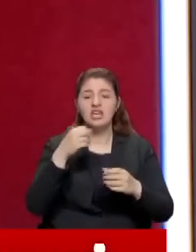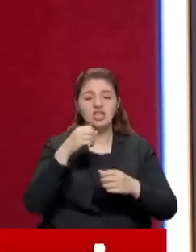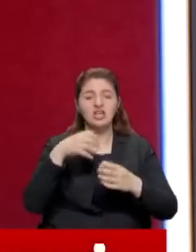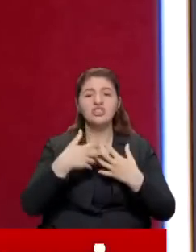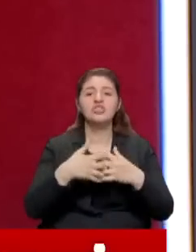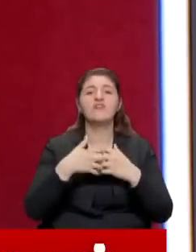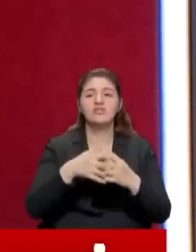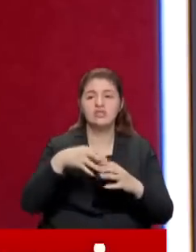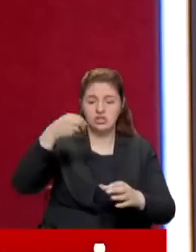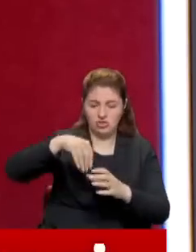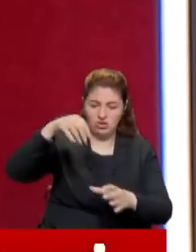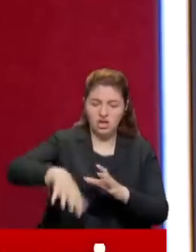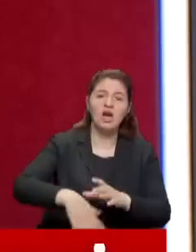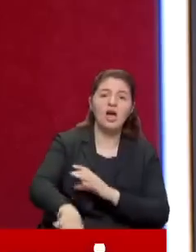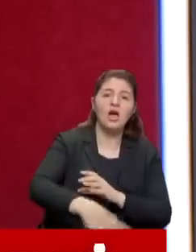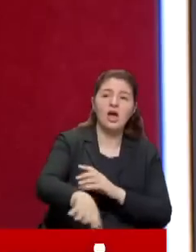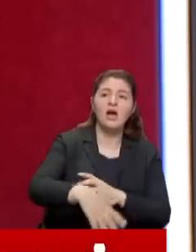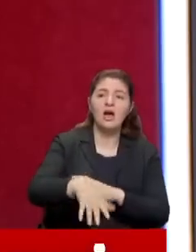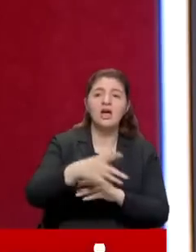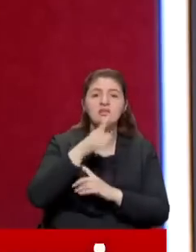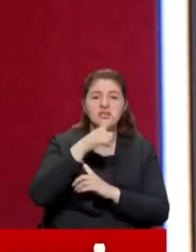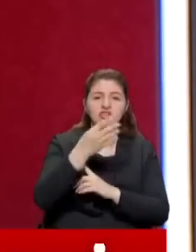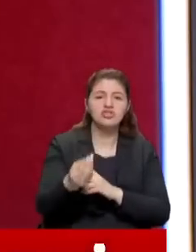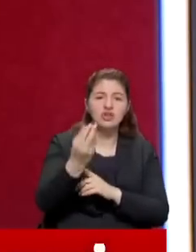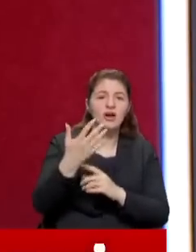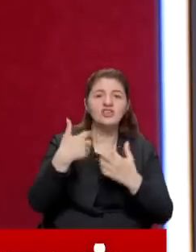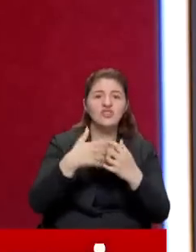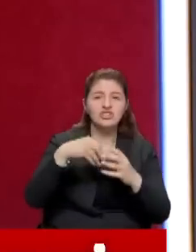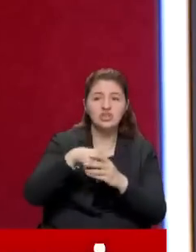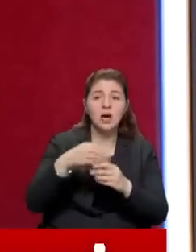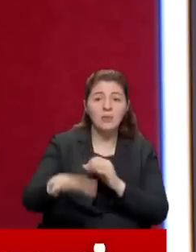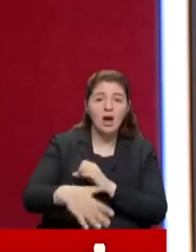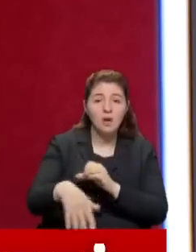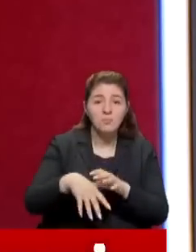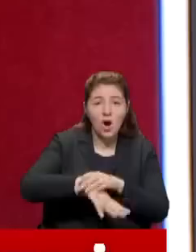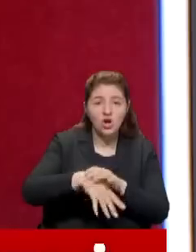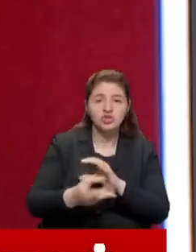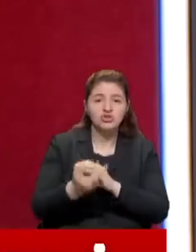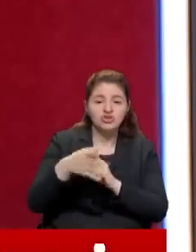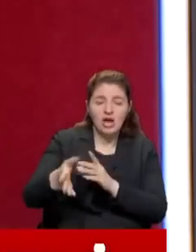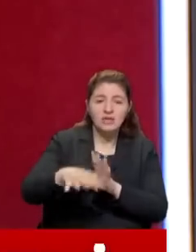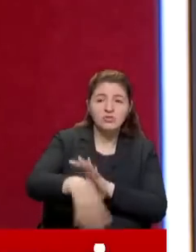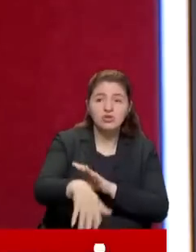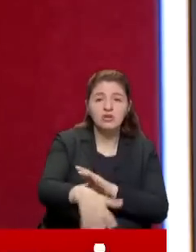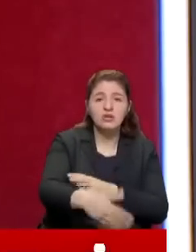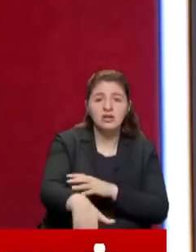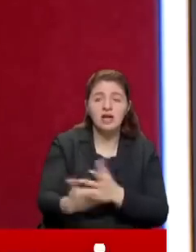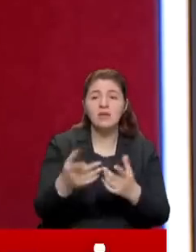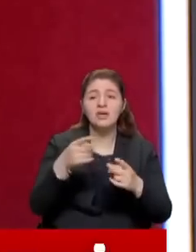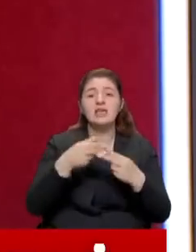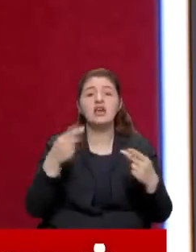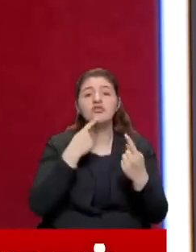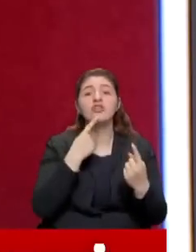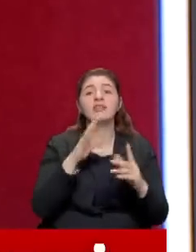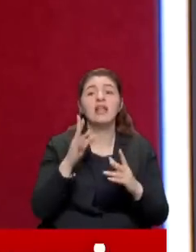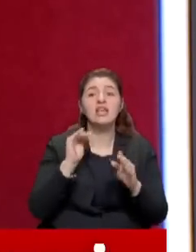içine elinizi sokuyorsunuz, karıştırıyorsunuz ve bir sürü ses çıkıyor. Ama içi boş. Yani burada hikaye sözlerde değil. Hikaye çünkü